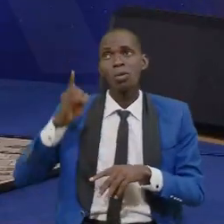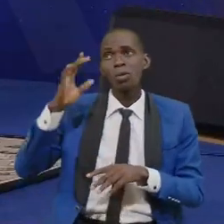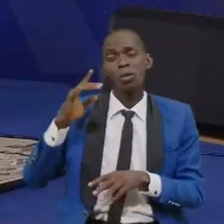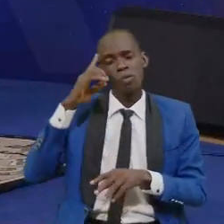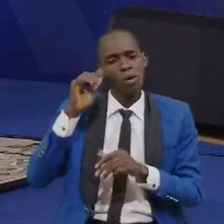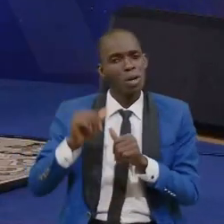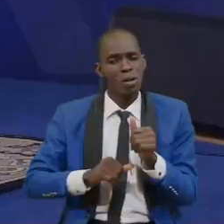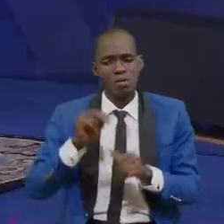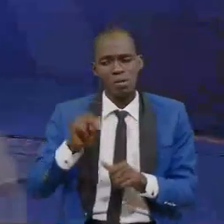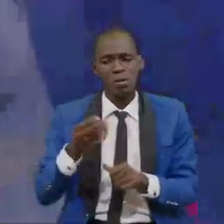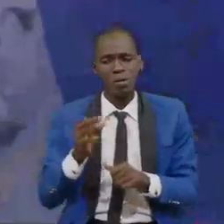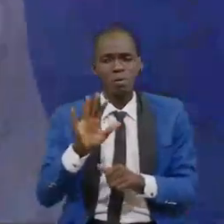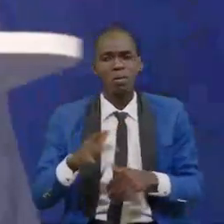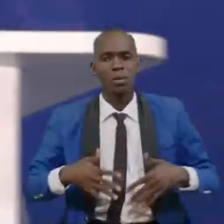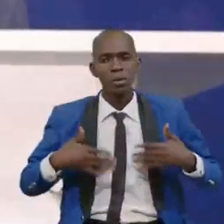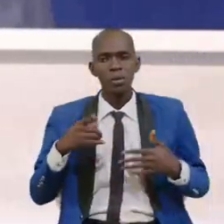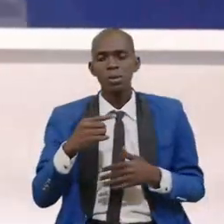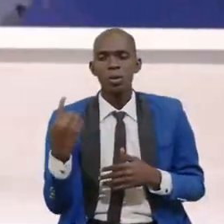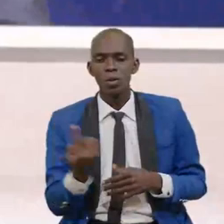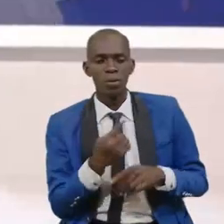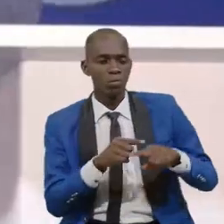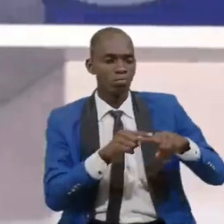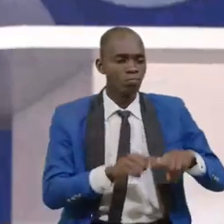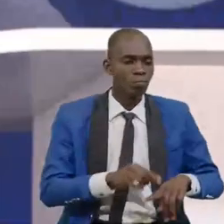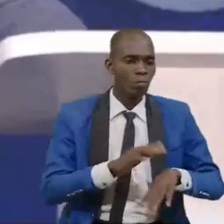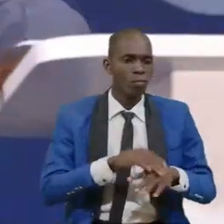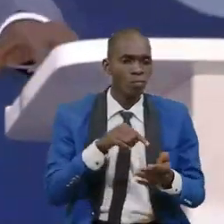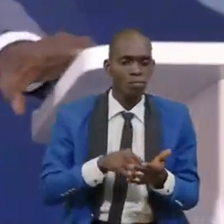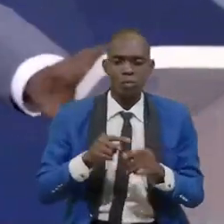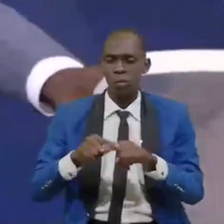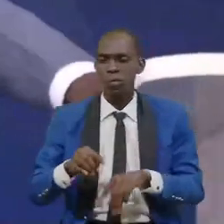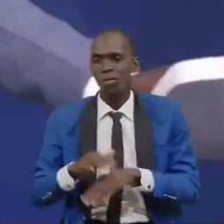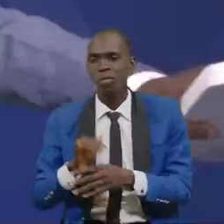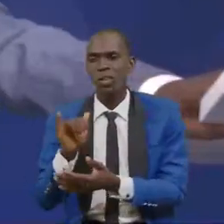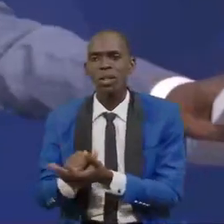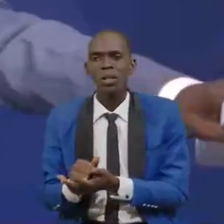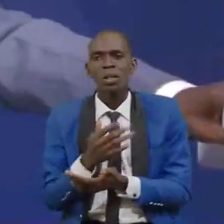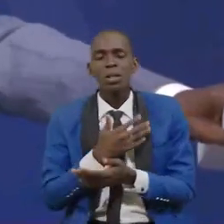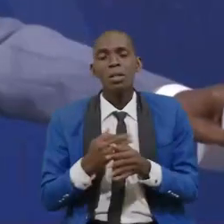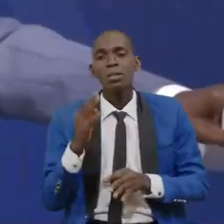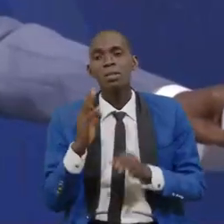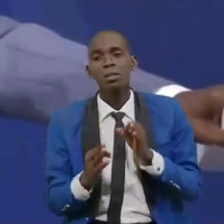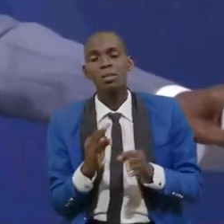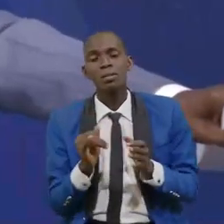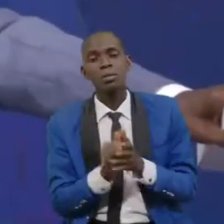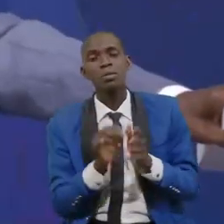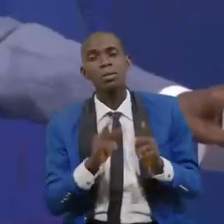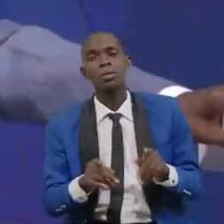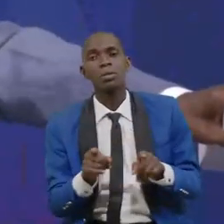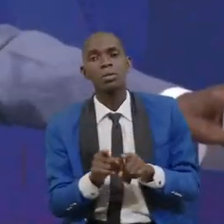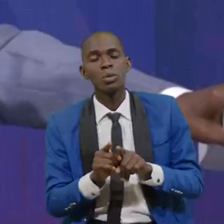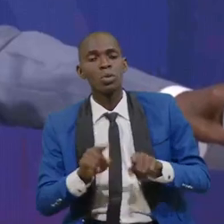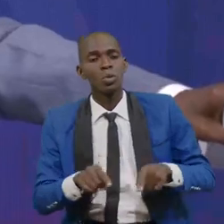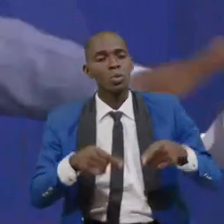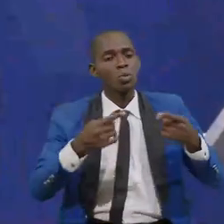les besoins de sa vie. Il dépend toujours de ceci, de cela. Et s'il va